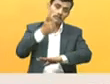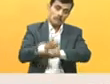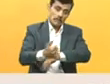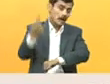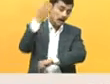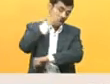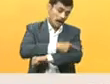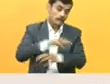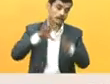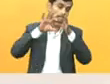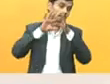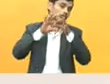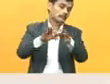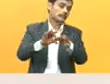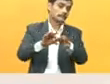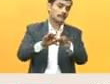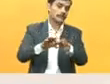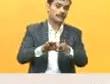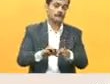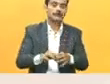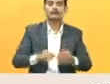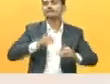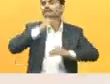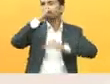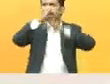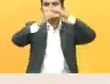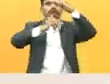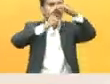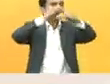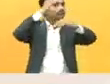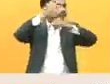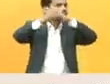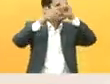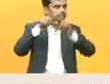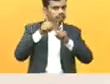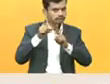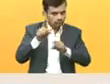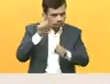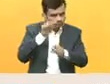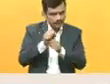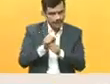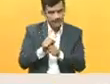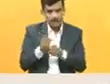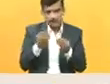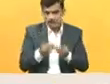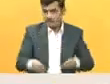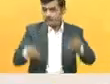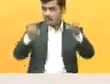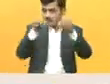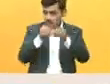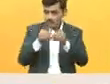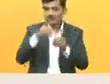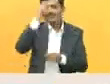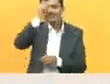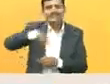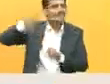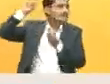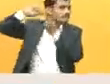भी बन गया है। हमें विकास के रास्ते पर चलते हुए ऐसे ही अपनी विरासत को